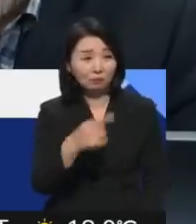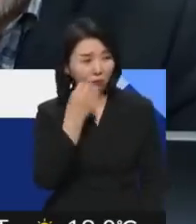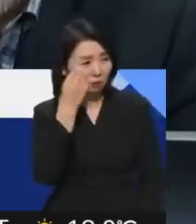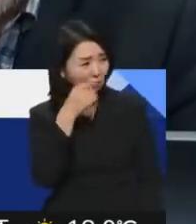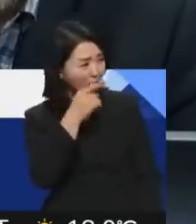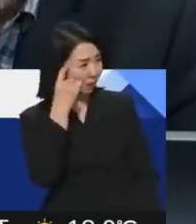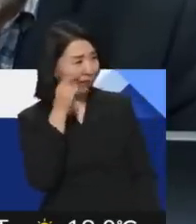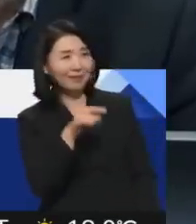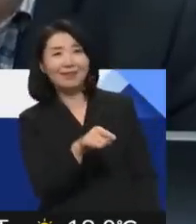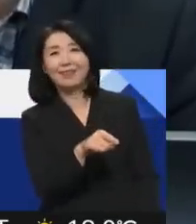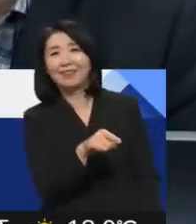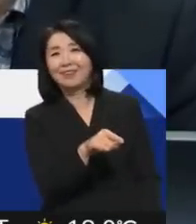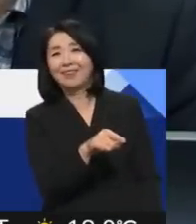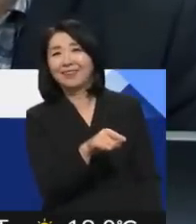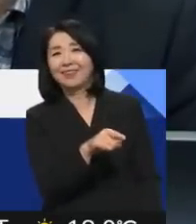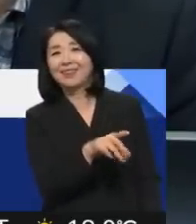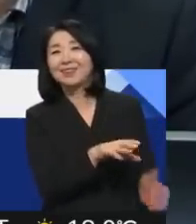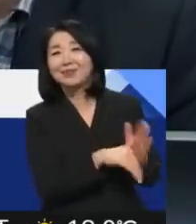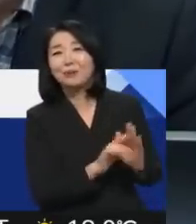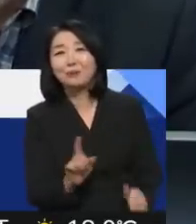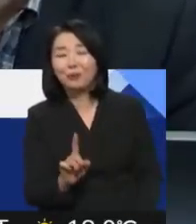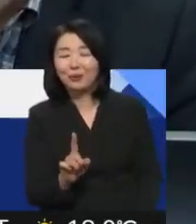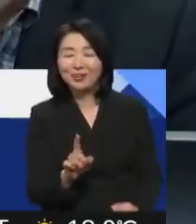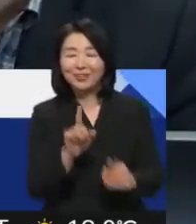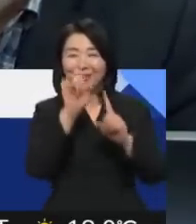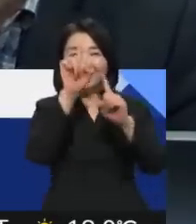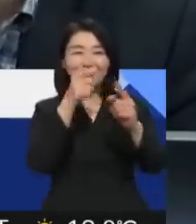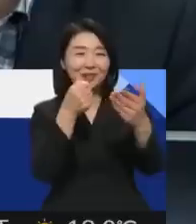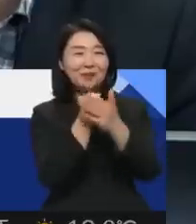이렇게 생각할 거 아니에요. 그러니까 그때는 이준석 탓은 못할